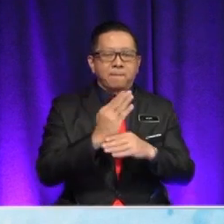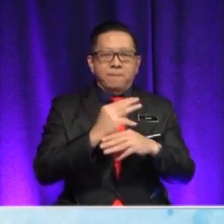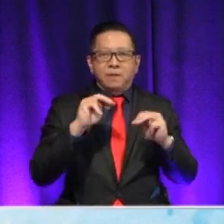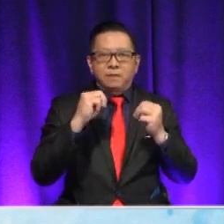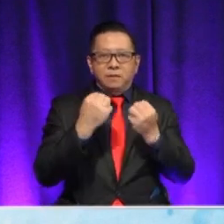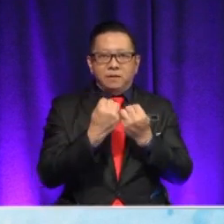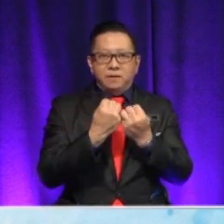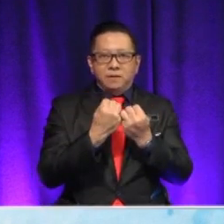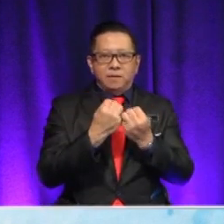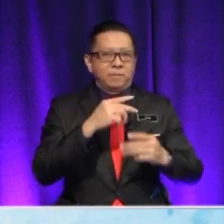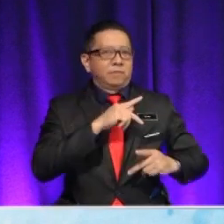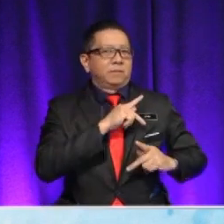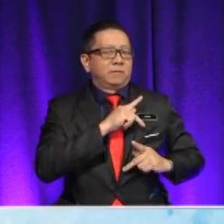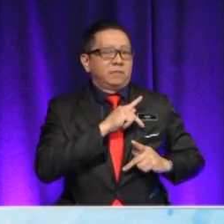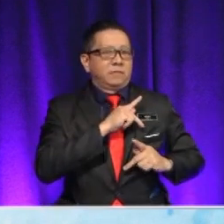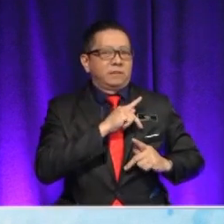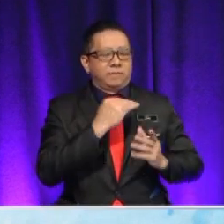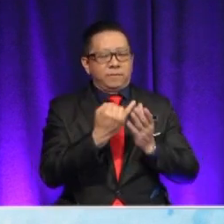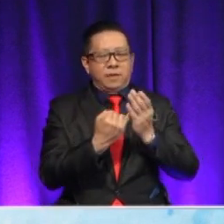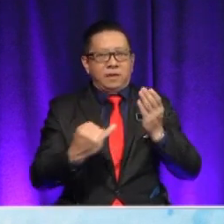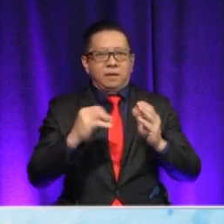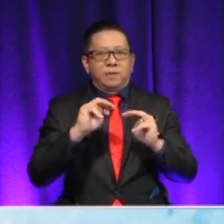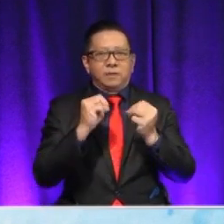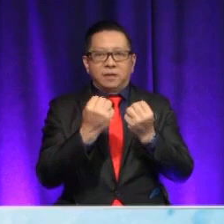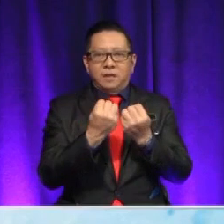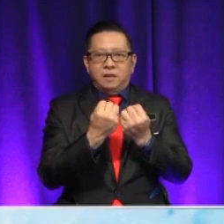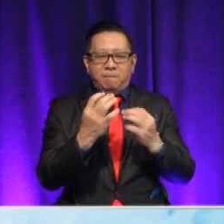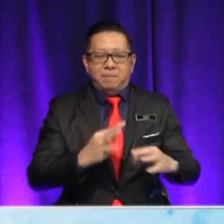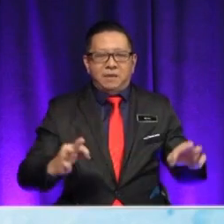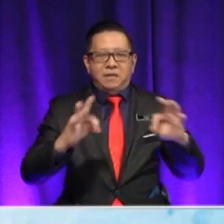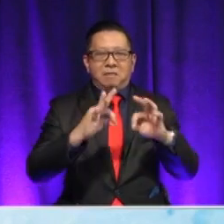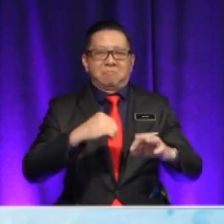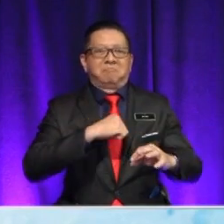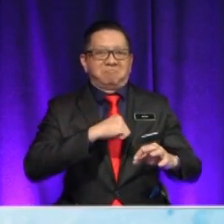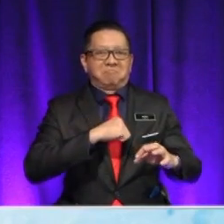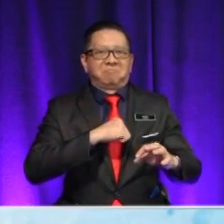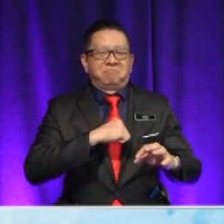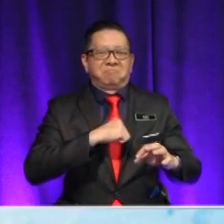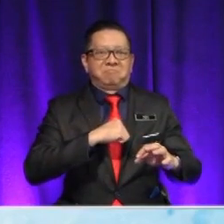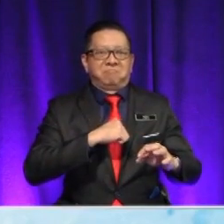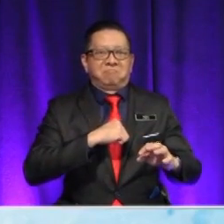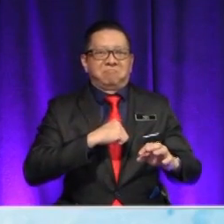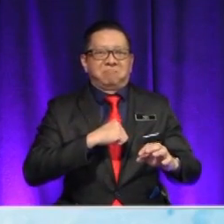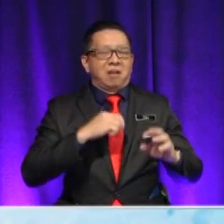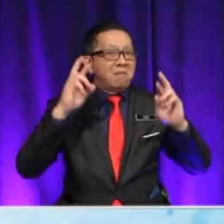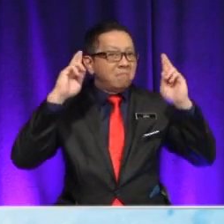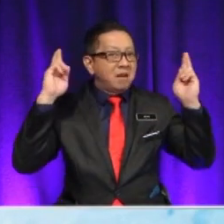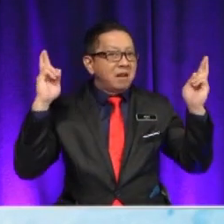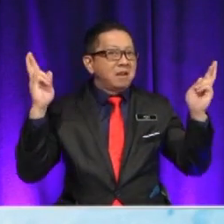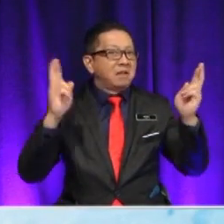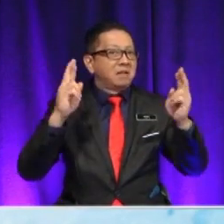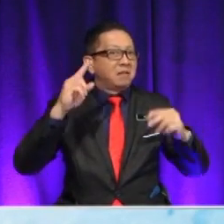masyarakat patriotik. B, melahirkan masyarakat pentingkan diri sendiri. C, meraikan kepelbagaian